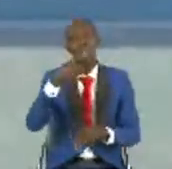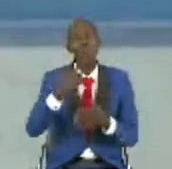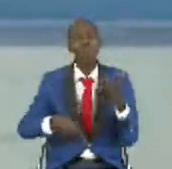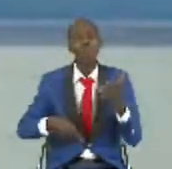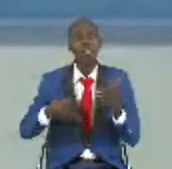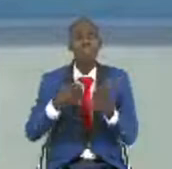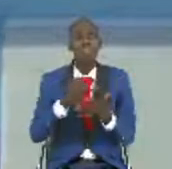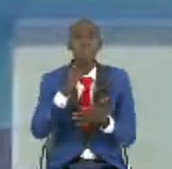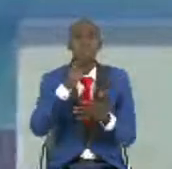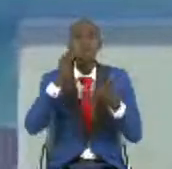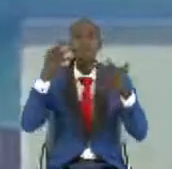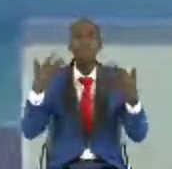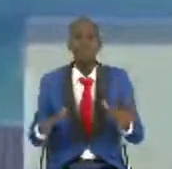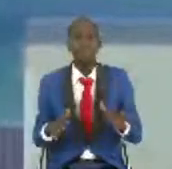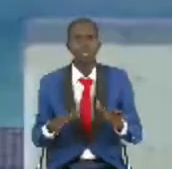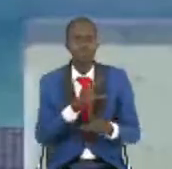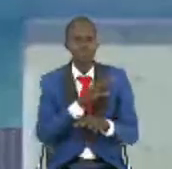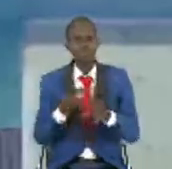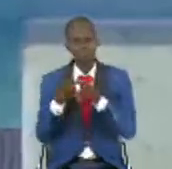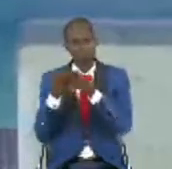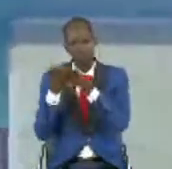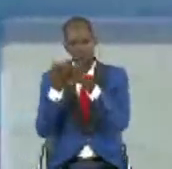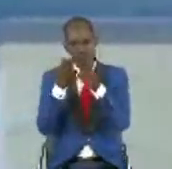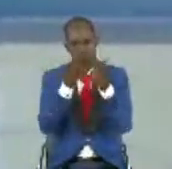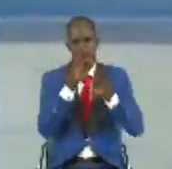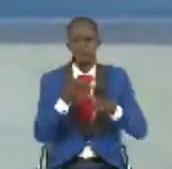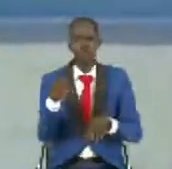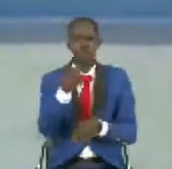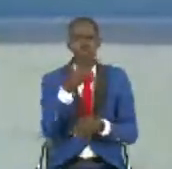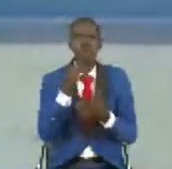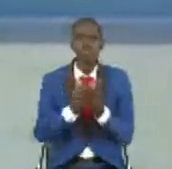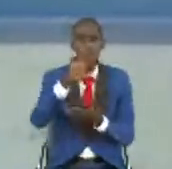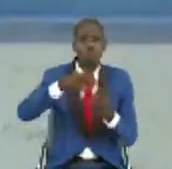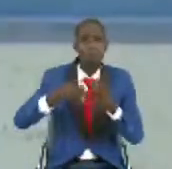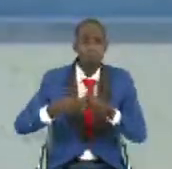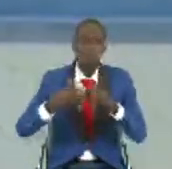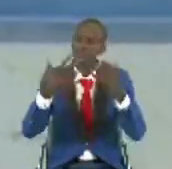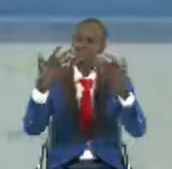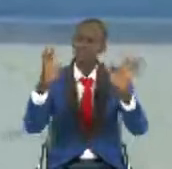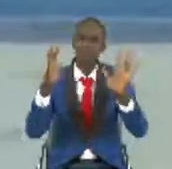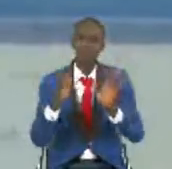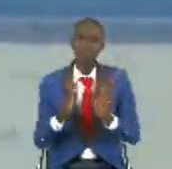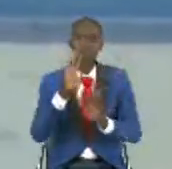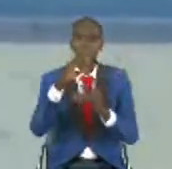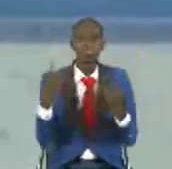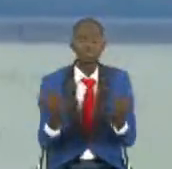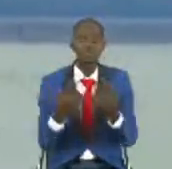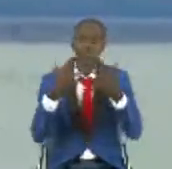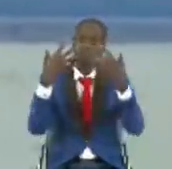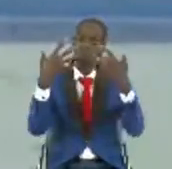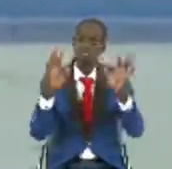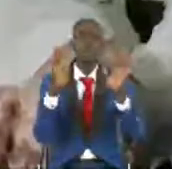accompli. Il t'a regardé, il a dit, tes problèmes accomplis, ton péché